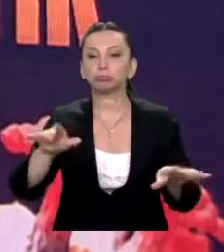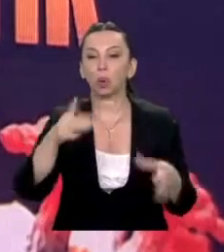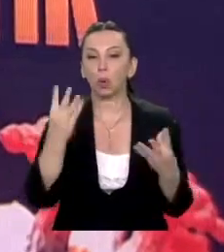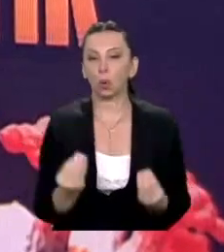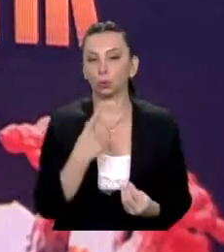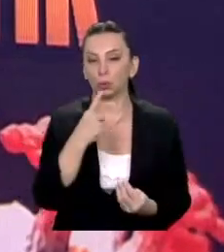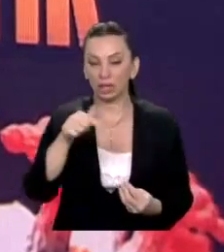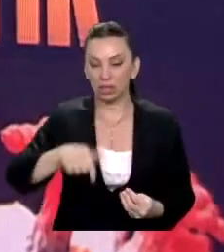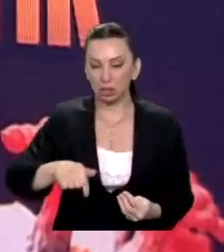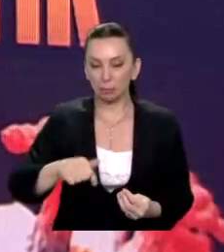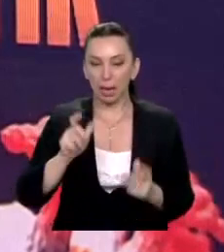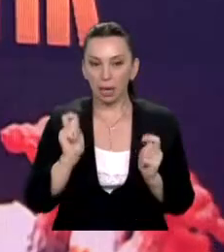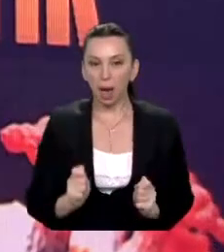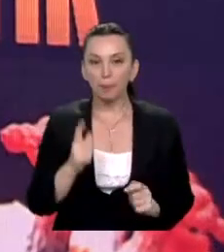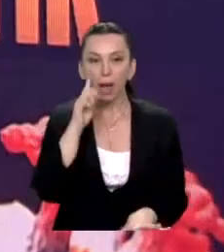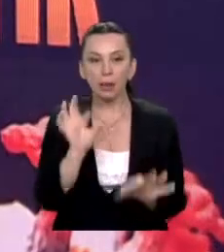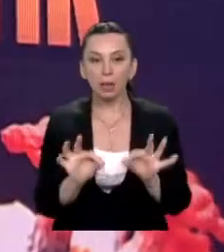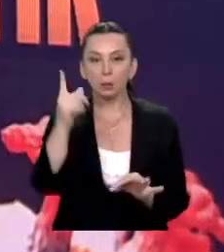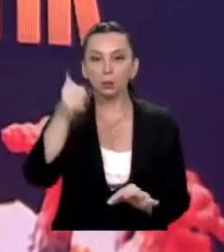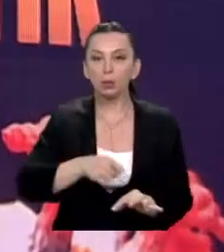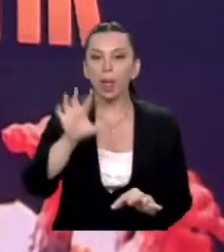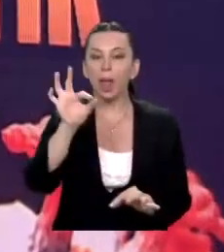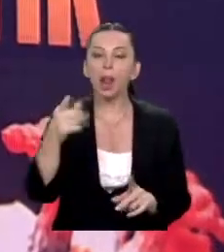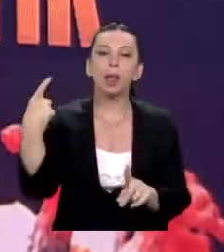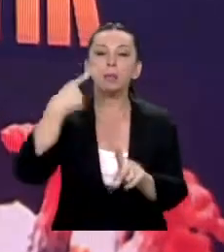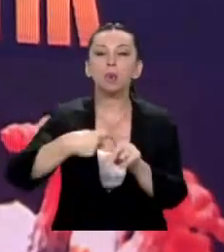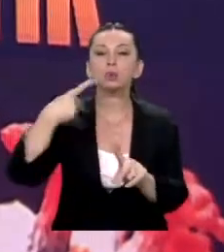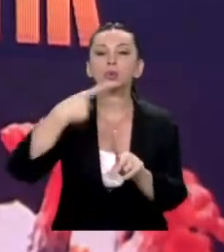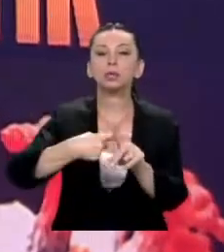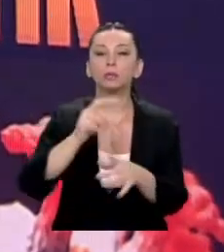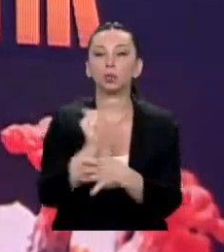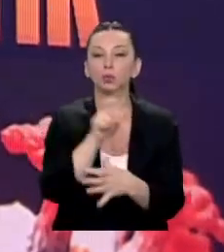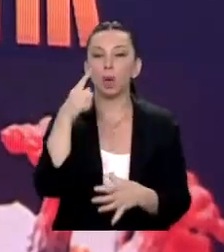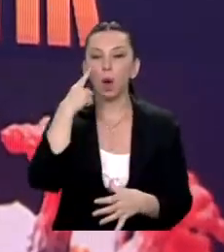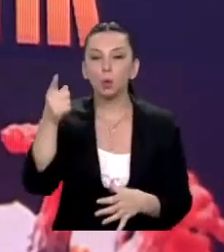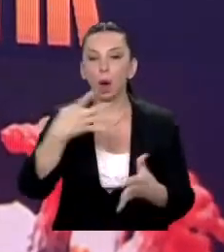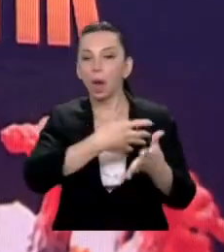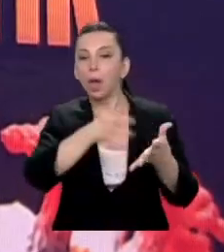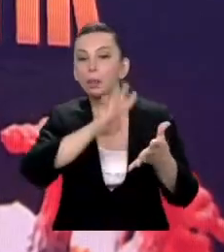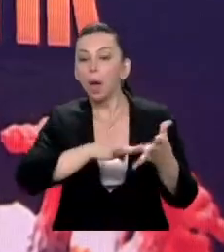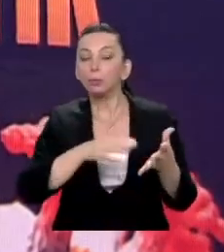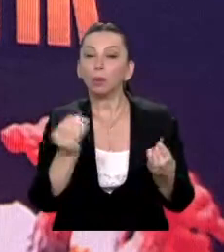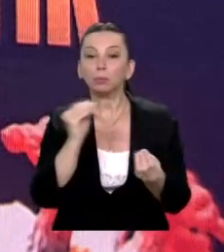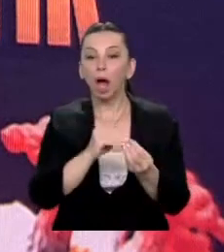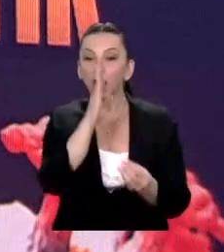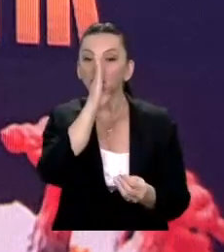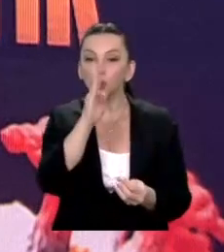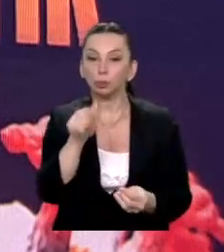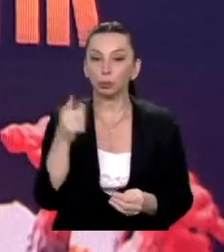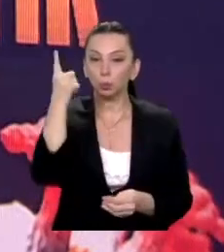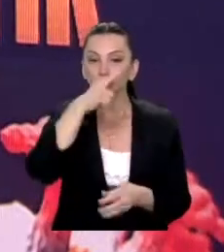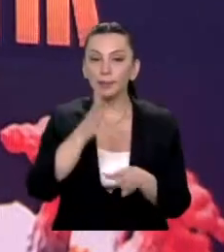söyledi Şu sıralar yapılan testlerin % isi pozitif çıkıyor uzmanlara göre tablo görünenden daha kritik Bu